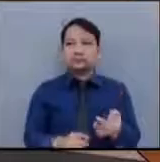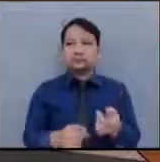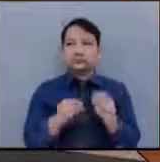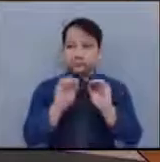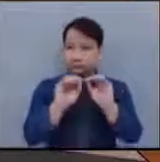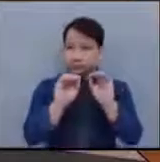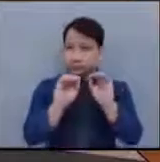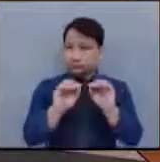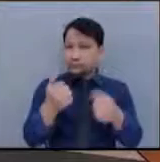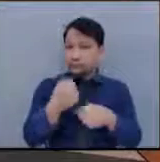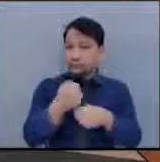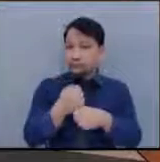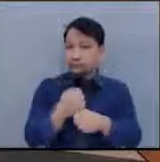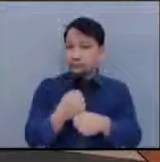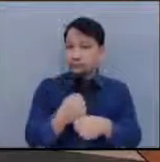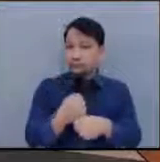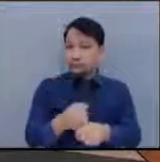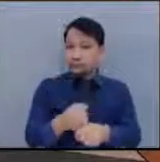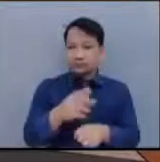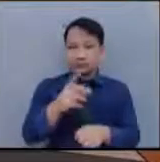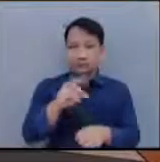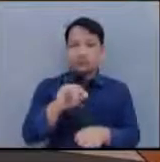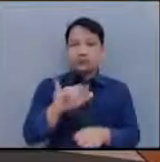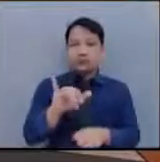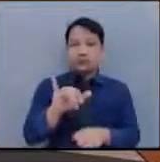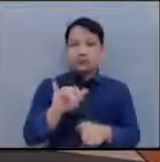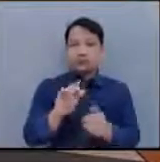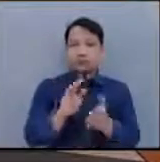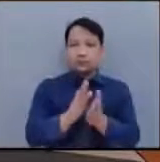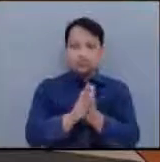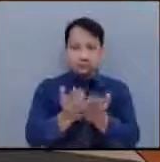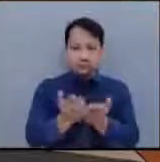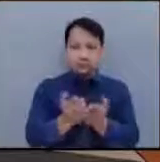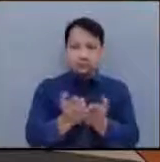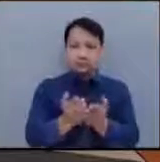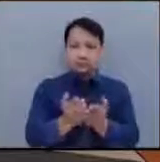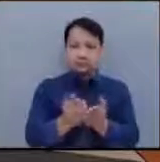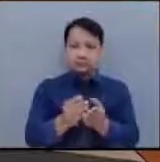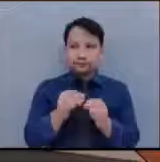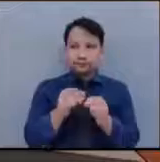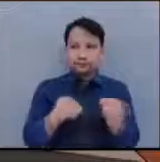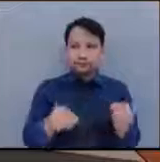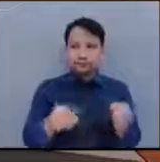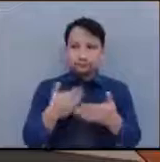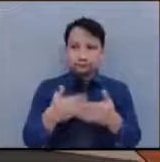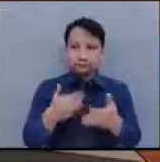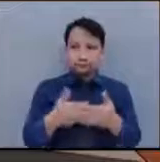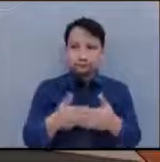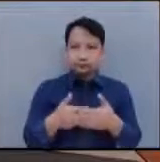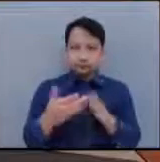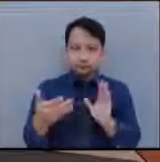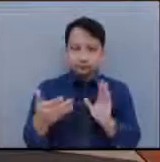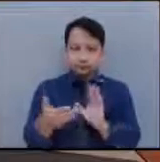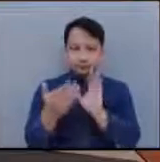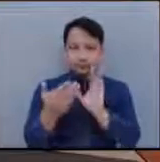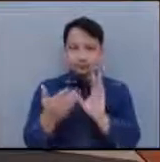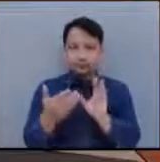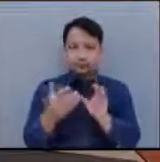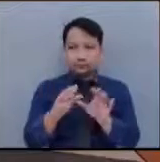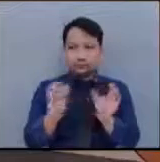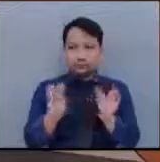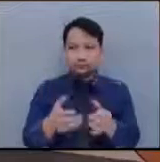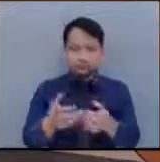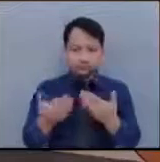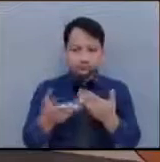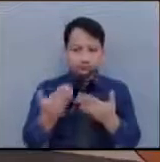gumawa ng DIY bookmark. Saktong-sakto to dahil malapit na ang face-to-face classes, G. Oo, tama. Simple lang po ang mga